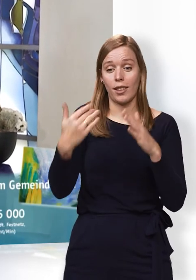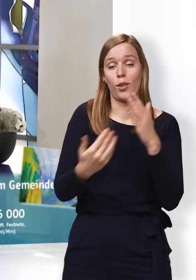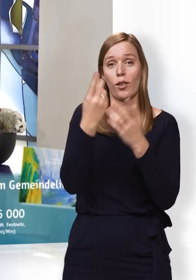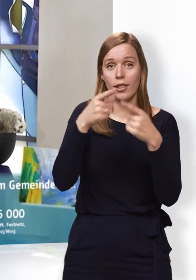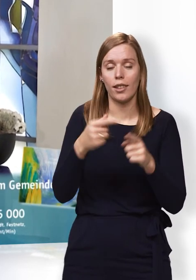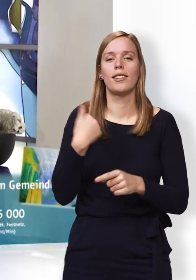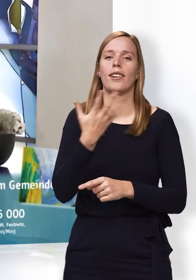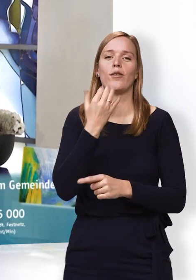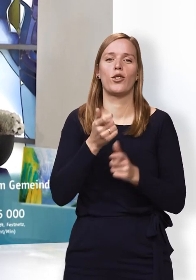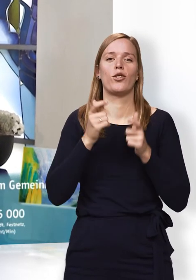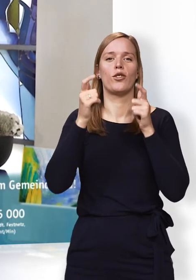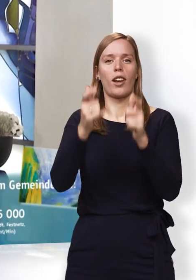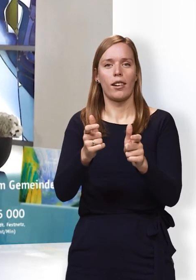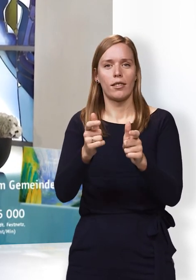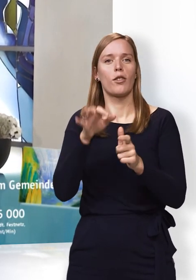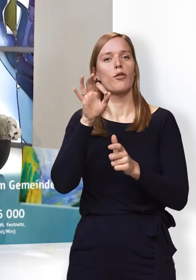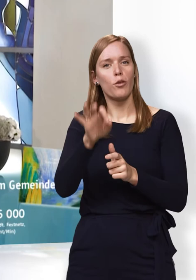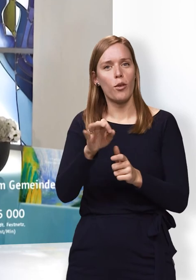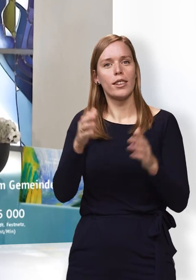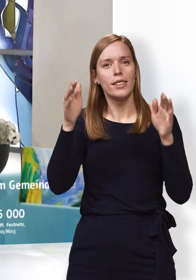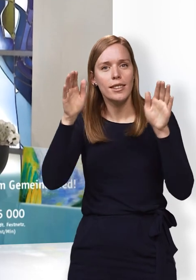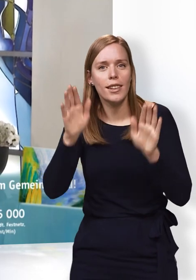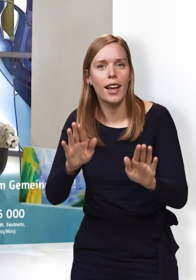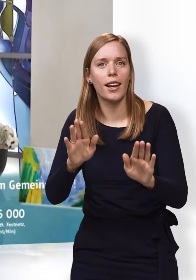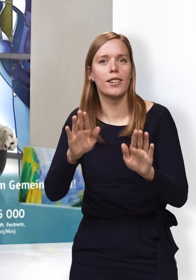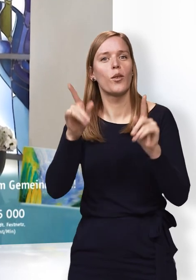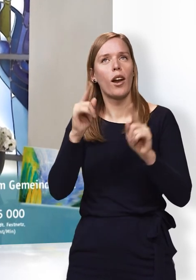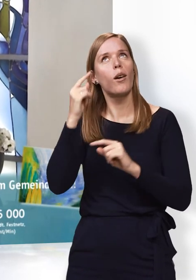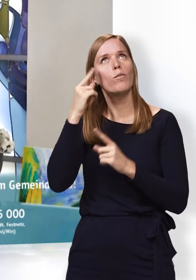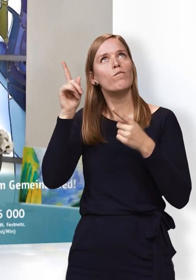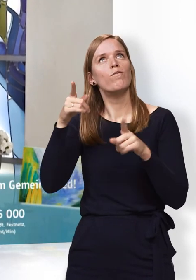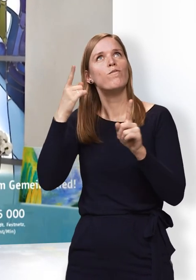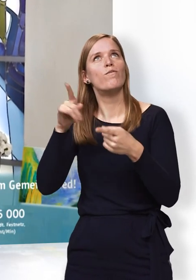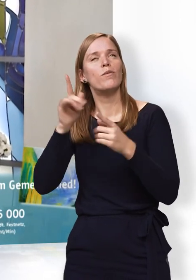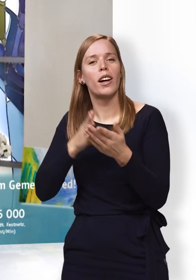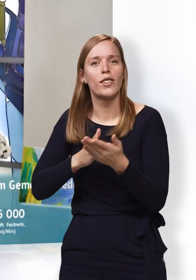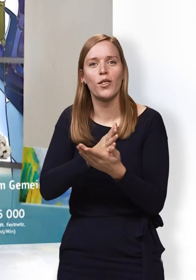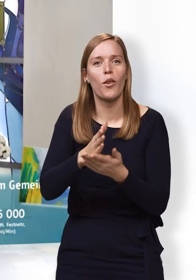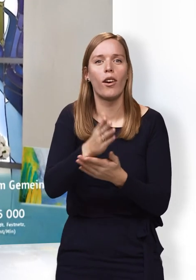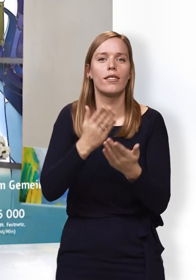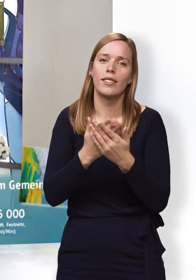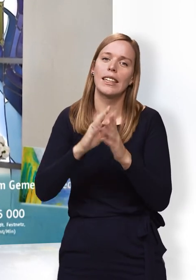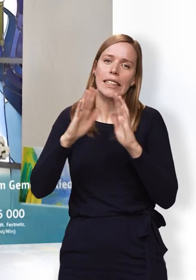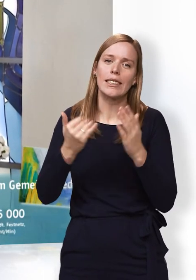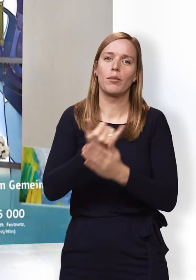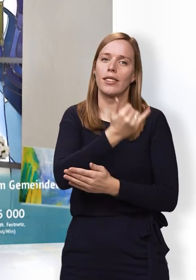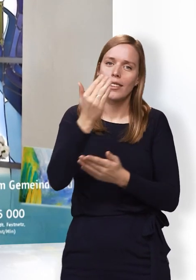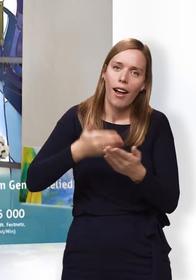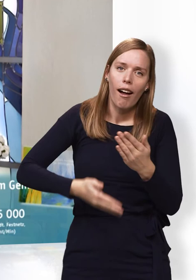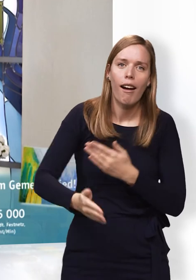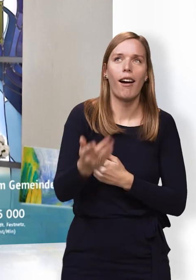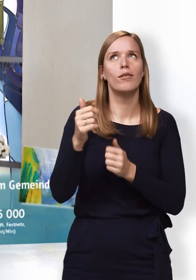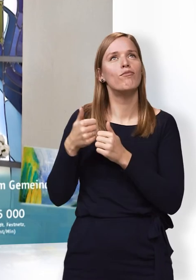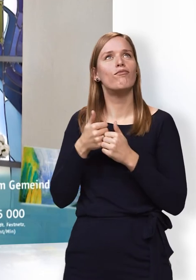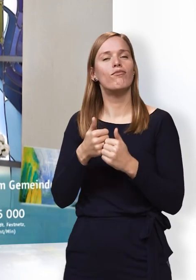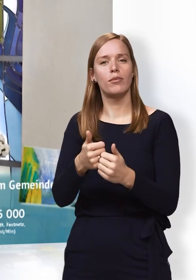Ihnen gerne schenken. Möge es Ihnen zum Segen werden, möge es zum Ohrwurm werden, dass es Sie dieses ganze neue Jahr begleitet. Melden